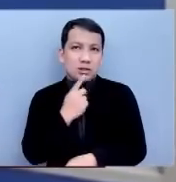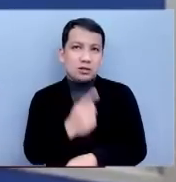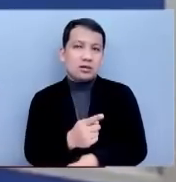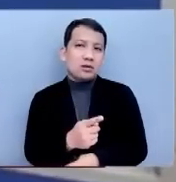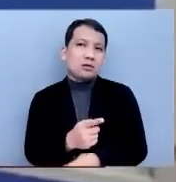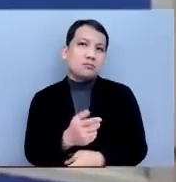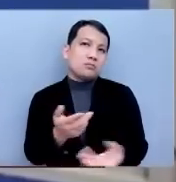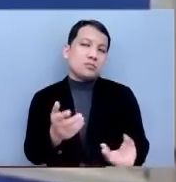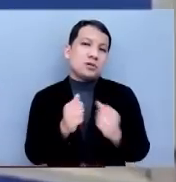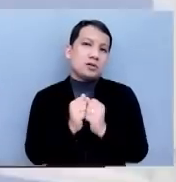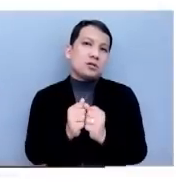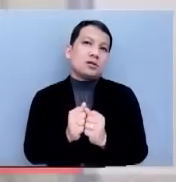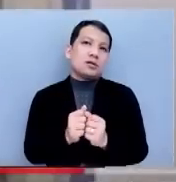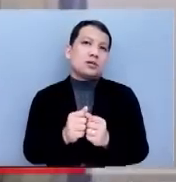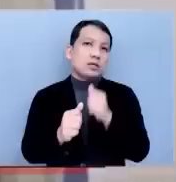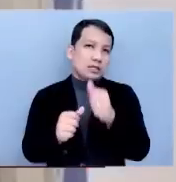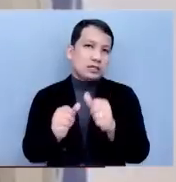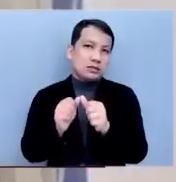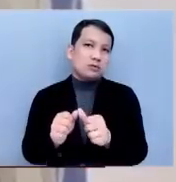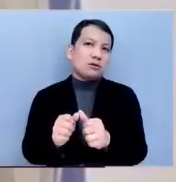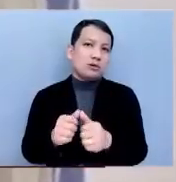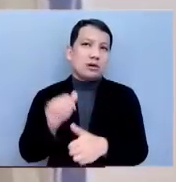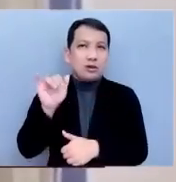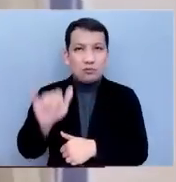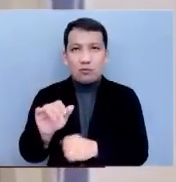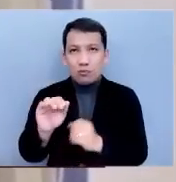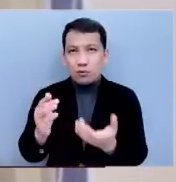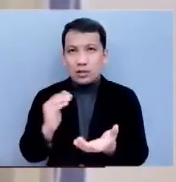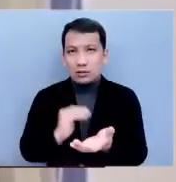dahil kaya kumain na lang. Dahil hindi po natuloy dahil